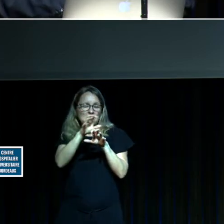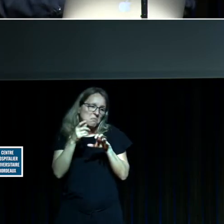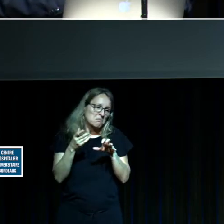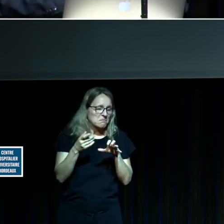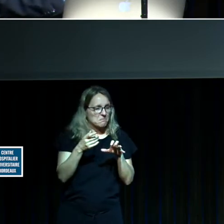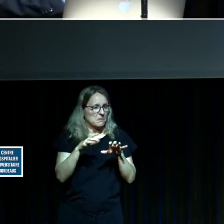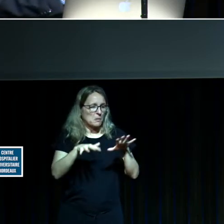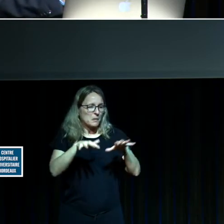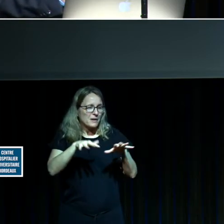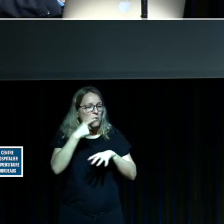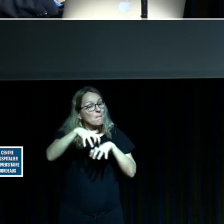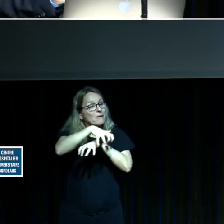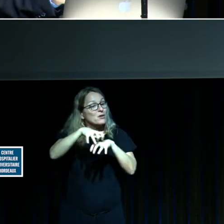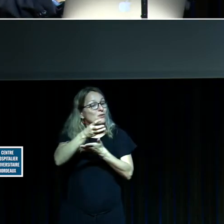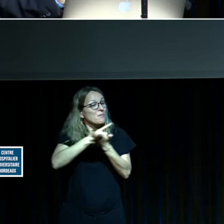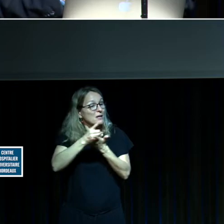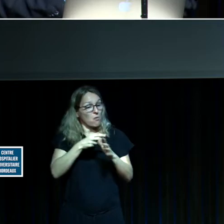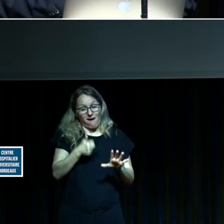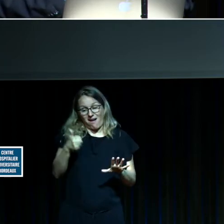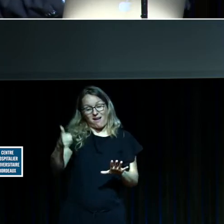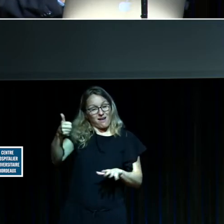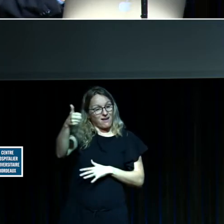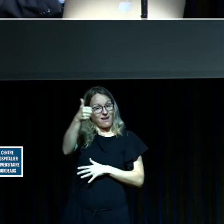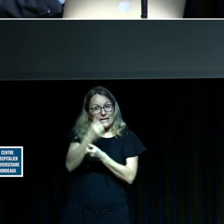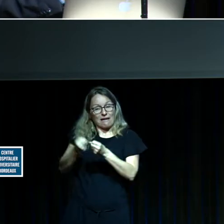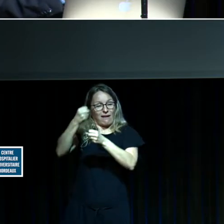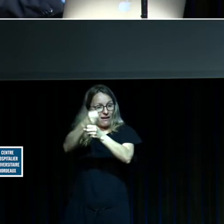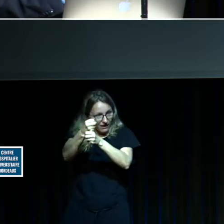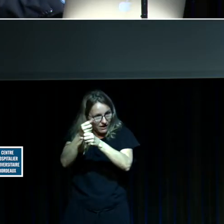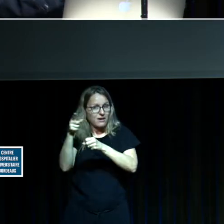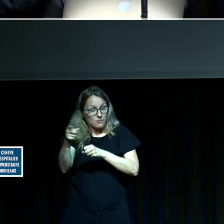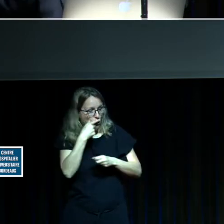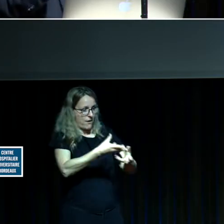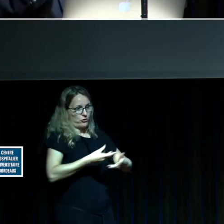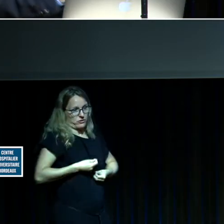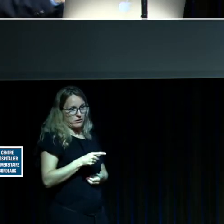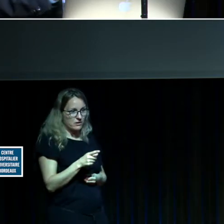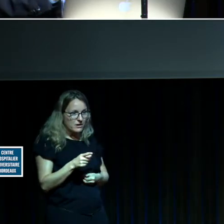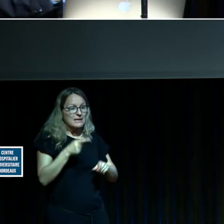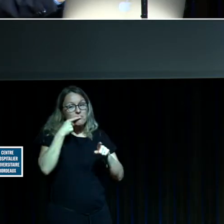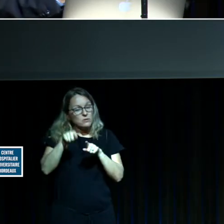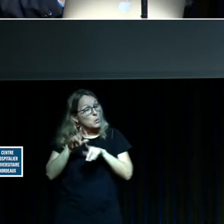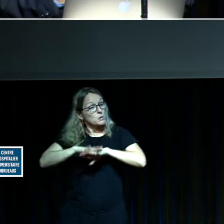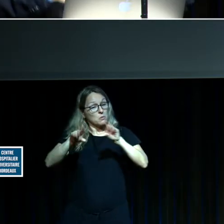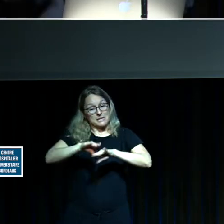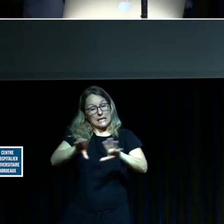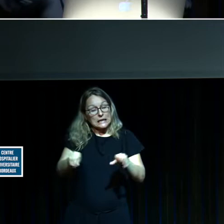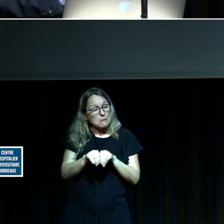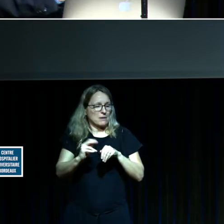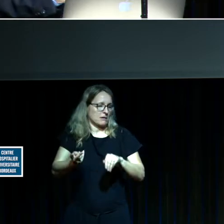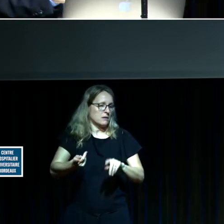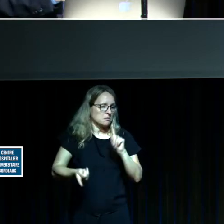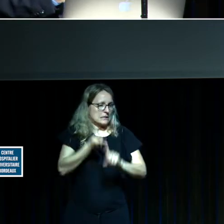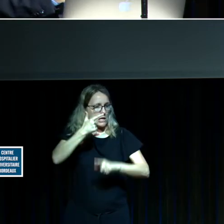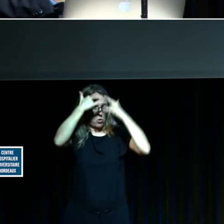par préfecture de département, une unité neurovasculaire pour prendre en charge ces patients avec des équipes de neurologues sur place, même si à l'heure